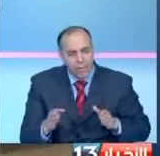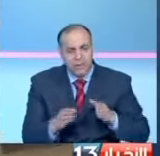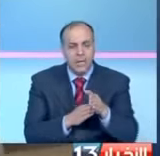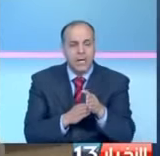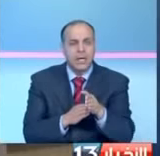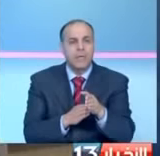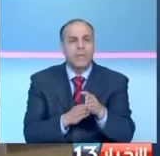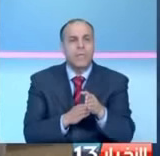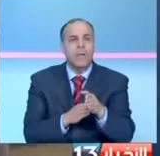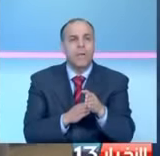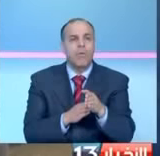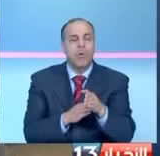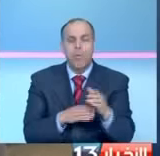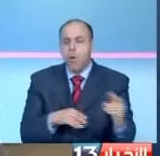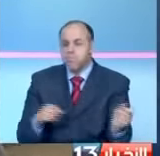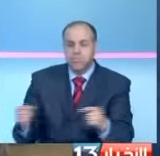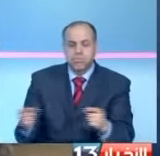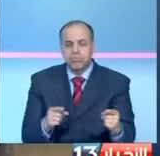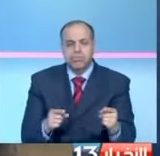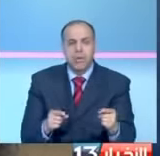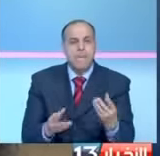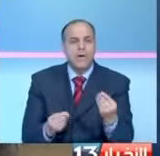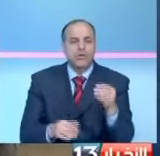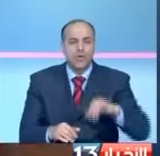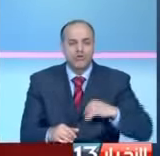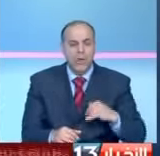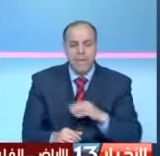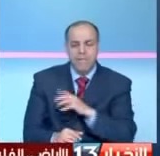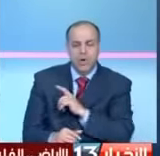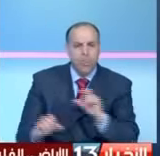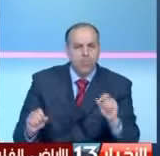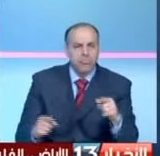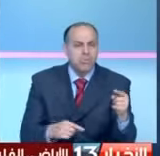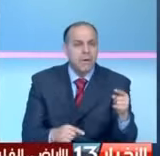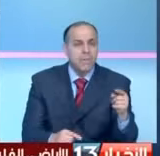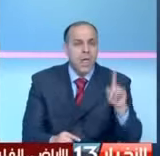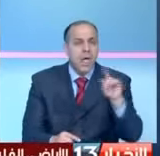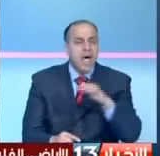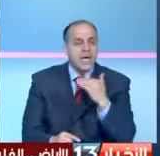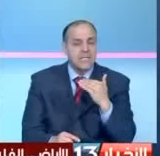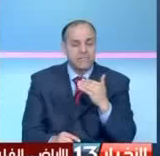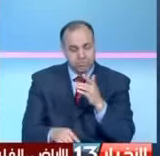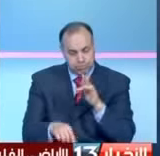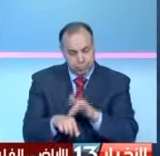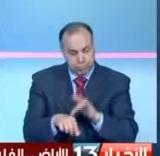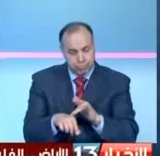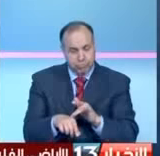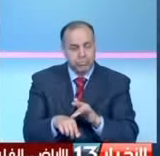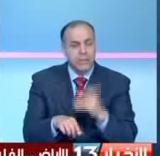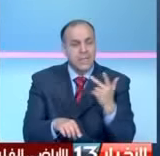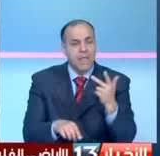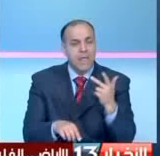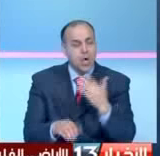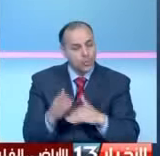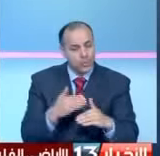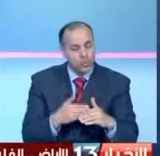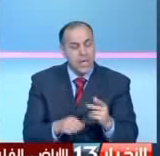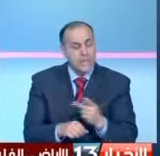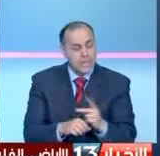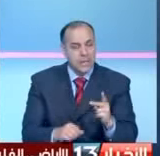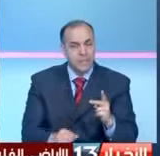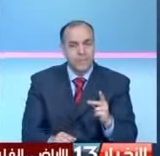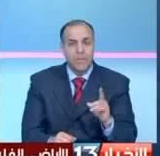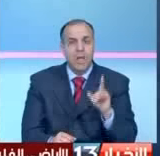مما أدى إلى اندلاع مواجهات مع عدد من الشبان الفلسطينيين أسفرت عن إصابة 3 منهم بجروح